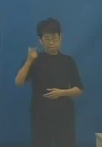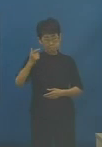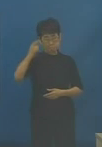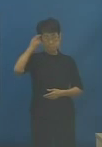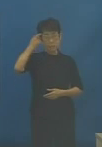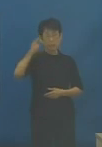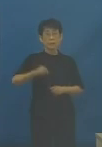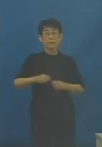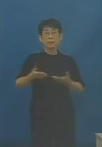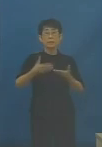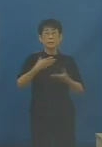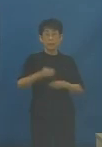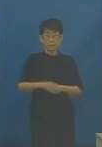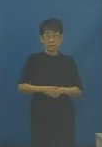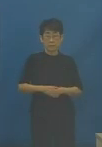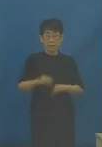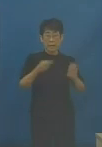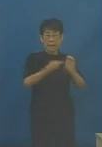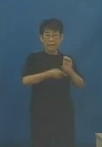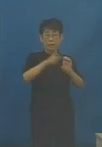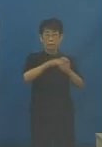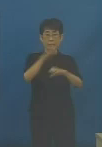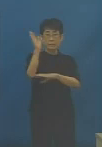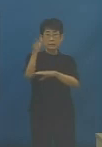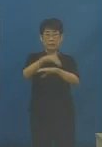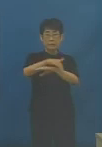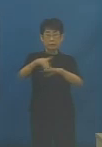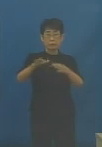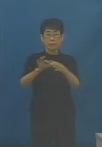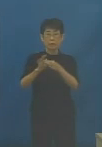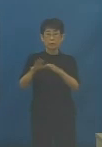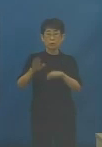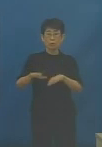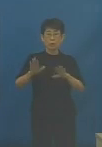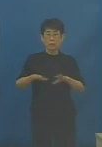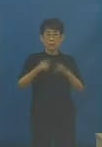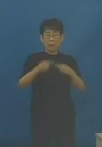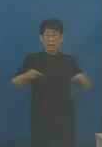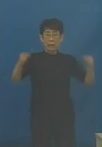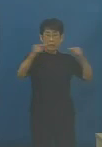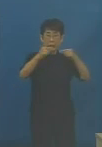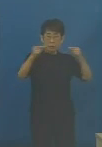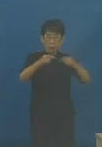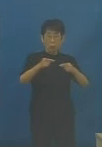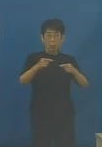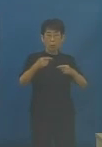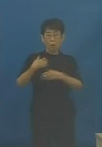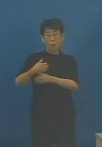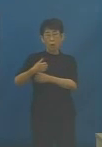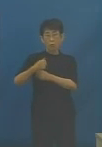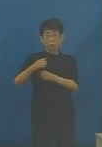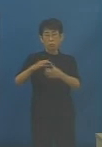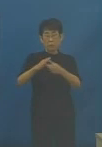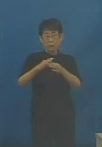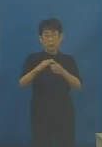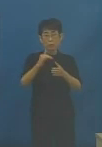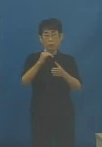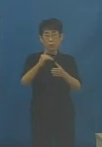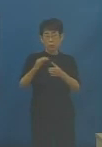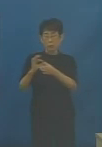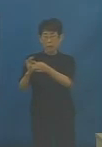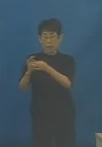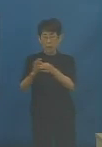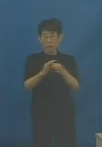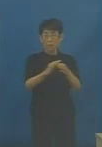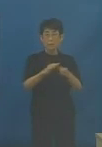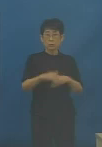もありますし、特に最近ちょっと難しいのは、外交や軍事に関わるところでもありますので、地方団